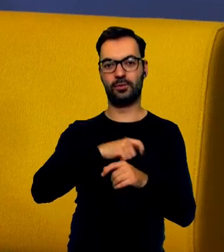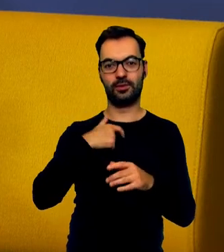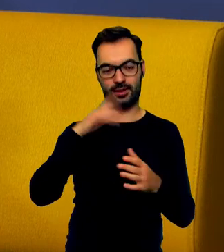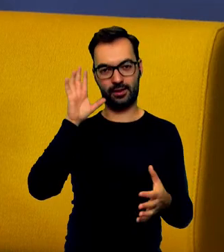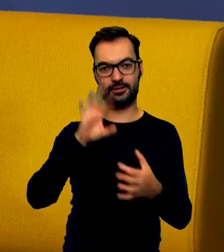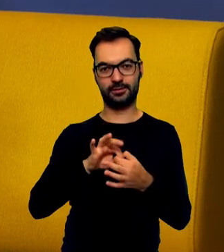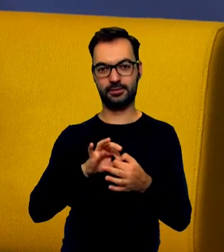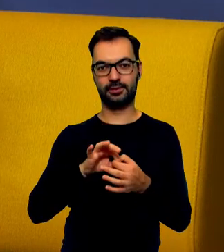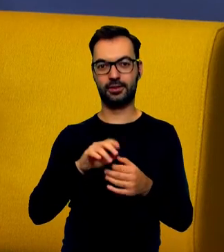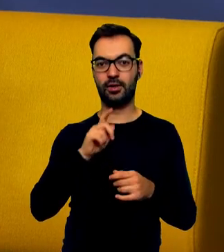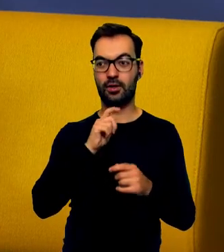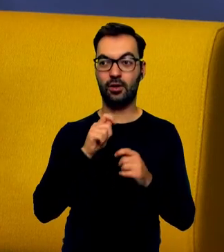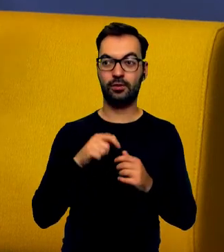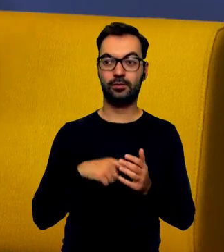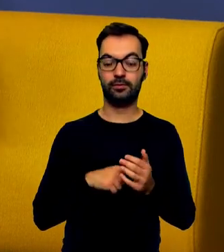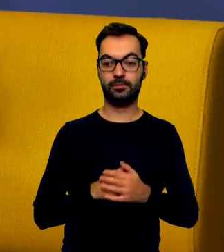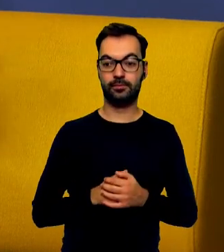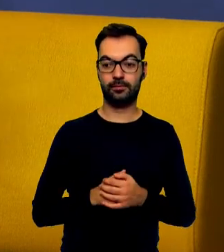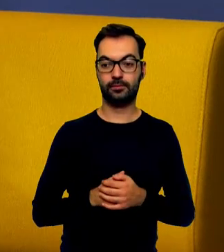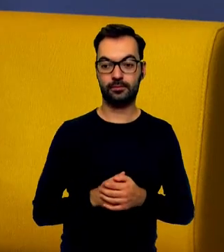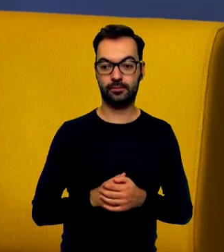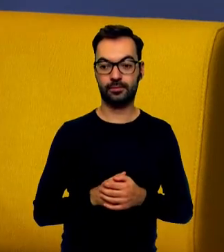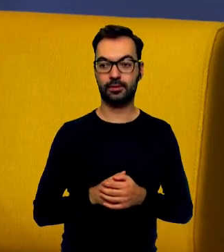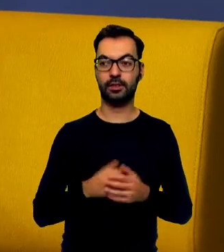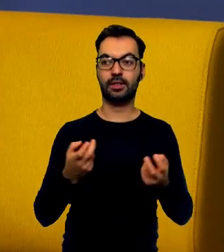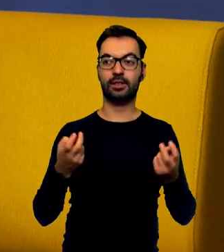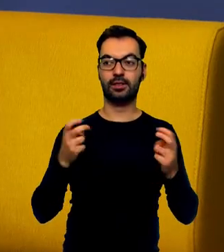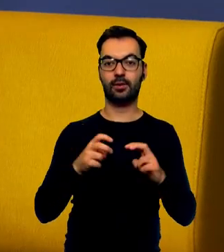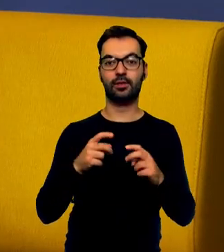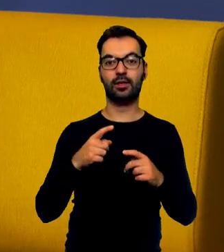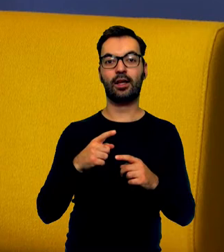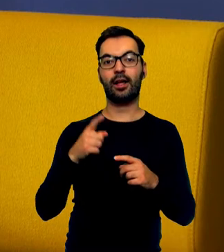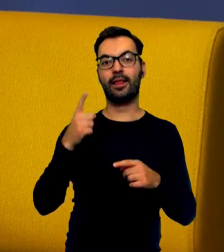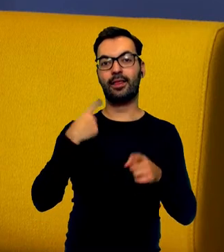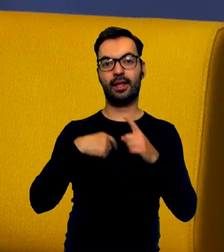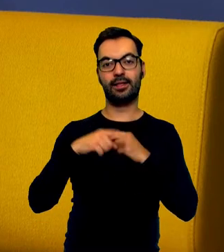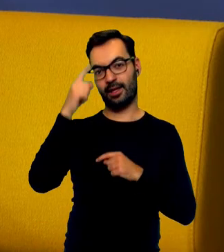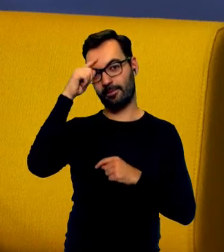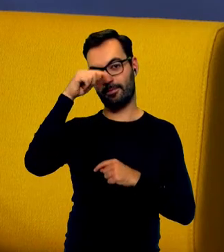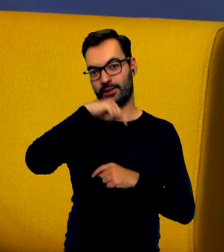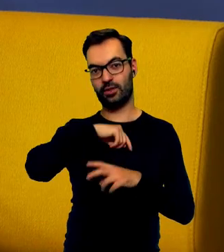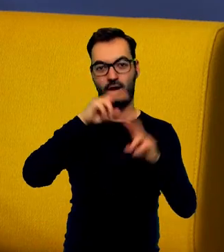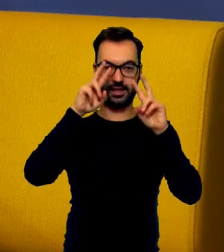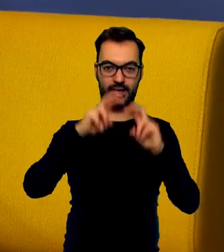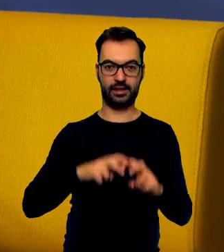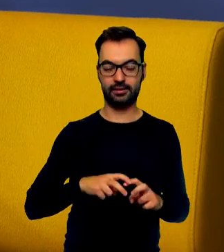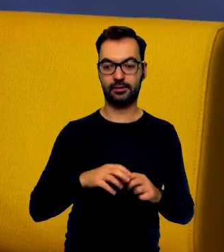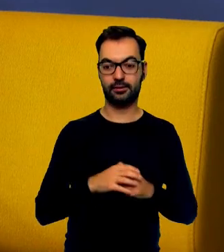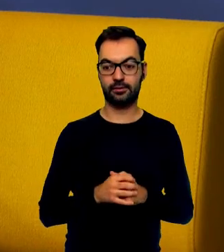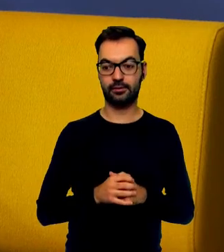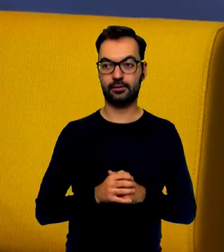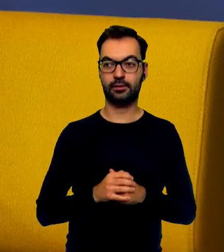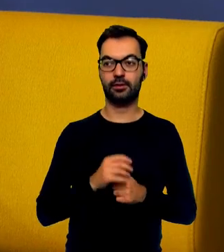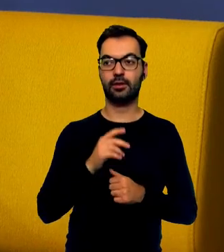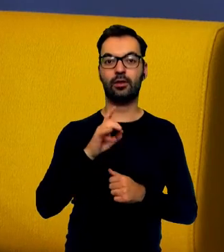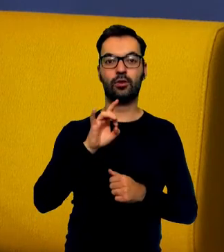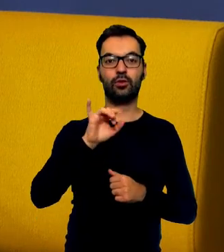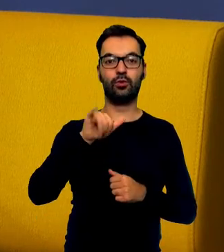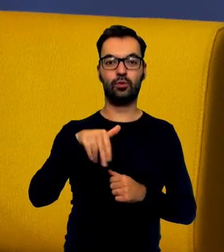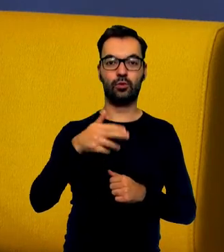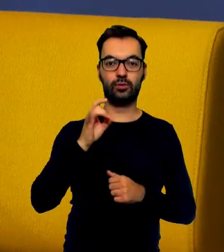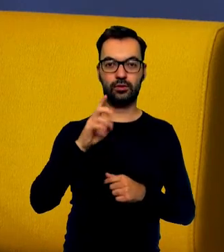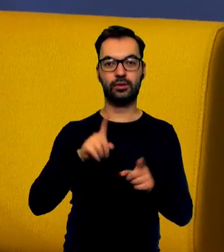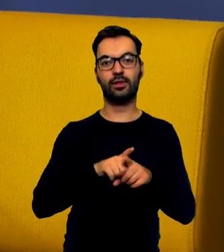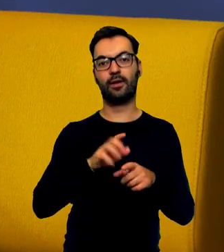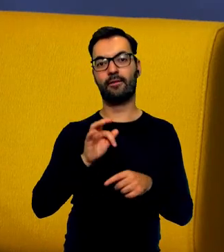do których się odwołuję w tym rozdziale, są ojcowie założyciele tradycji psychoanalitycznej, czyli Carl Gustav Jung